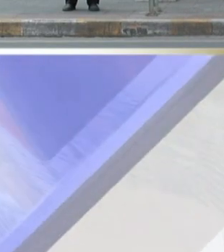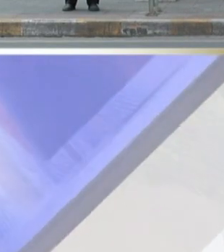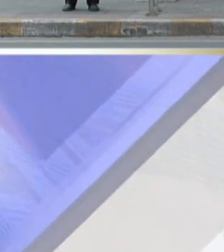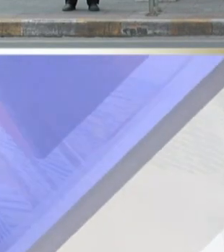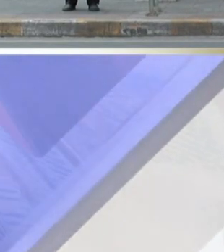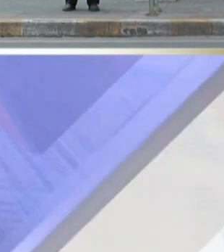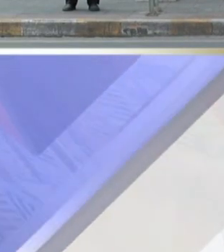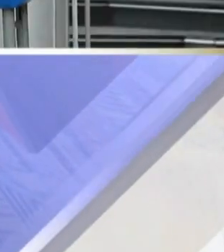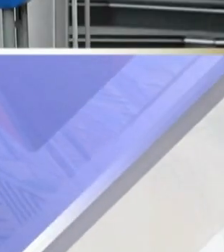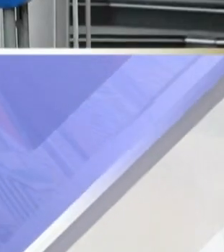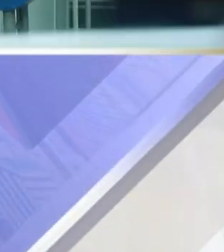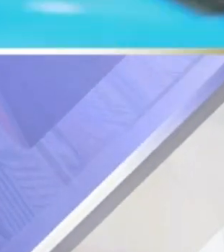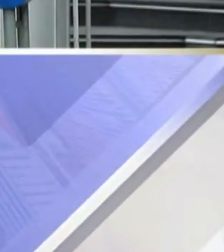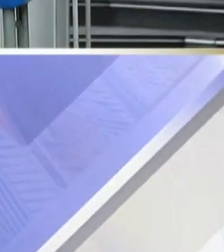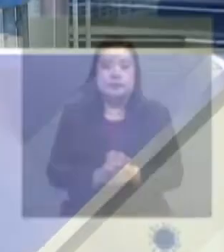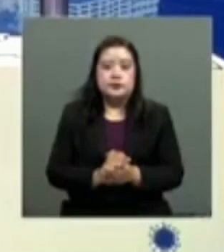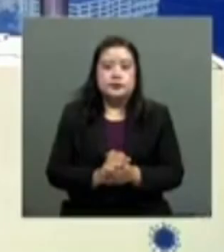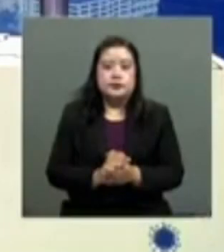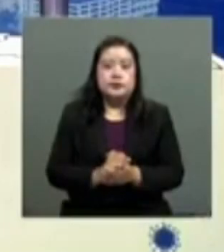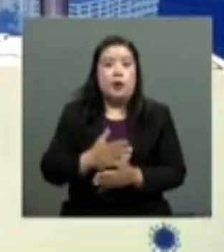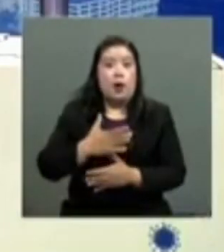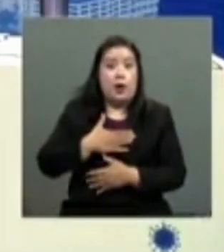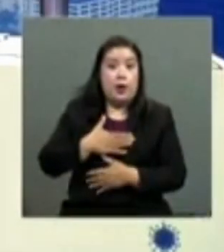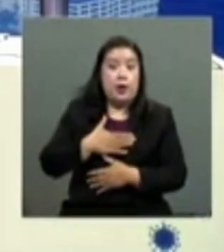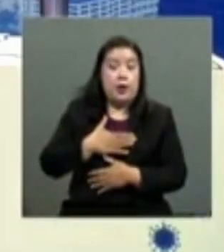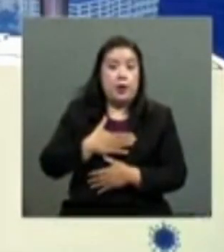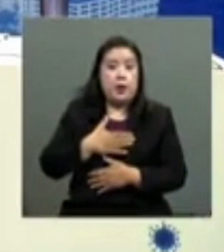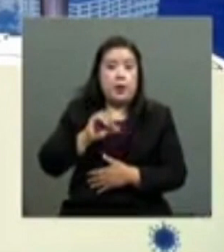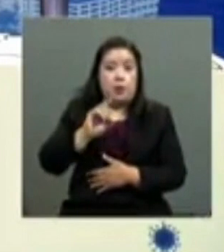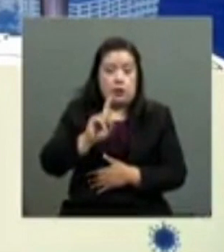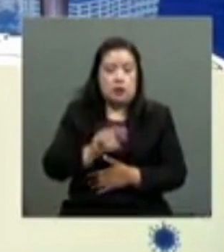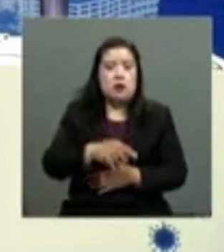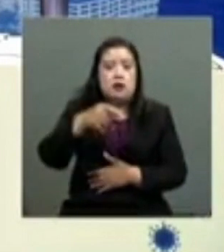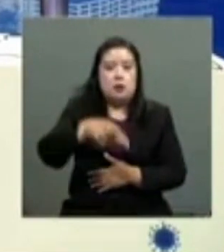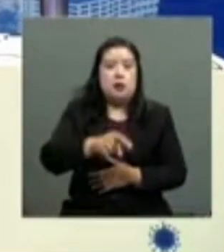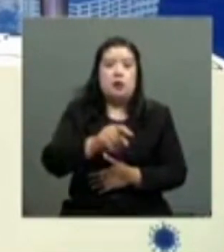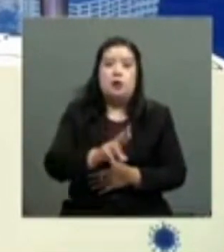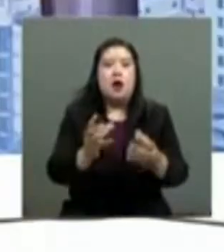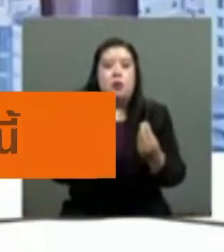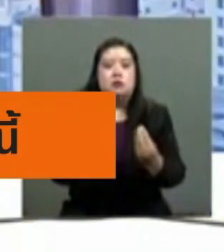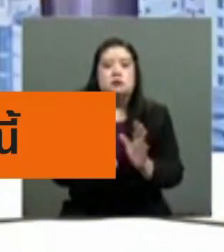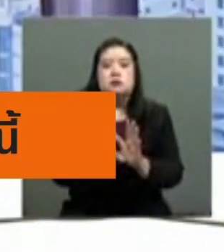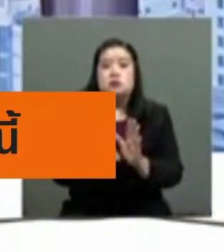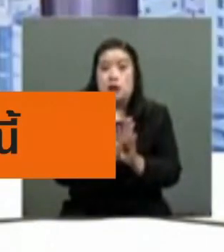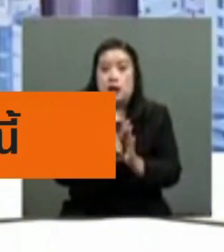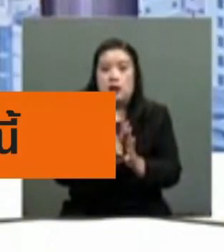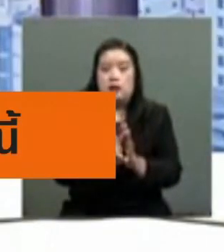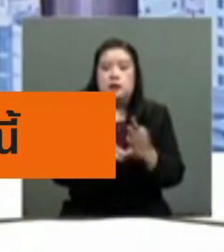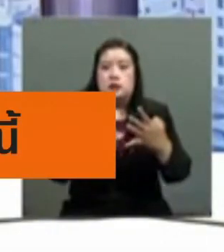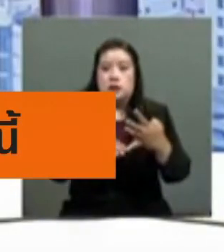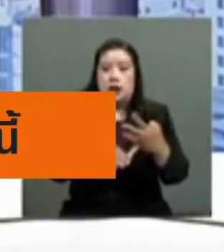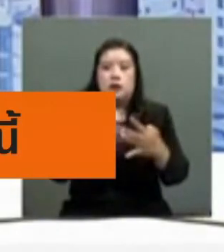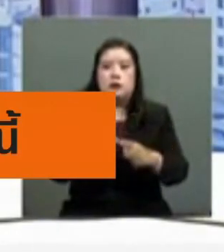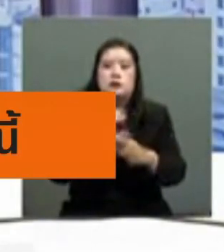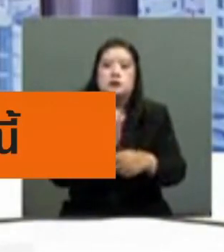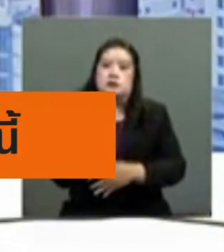ไรทำได้อะไรทำไม่ได้เดี๋ยวมาไล่เรียงกันเลยนะคะวันนี้เนี่ยทางเลขาธิการสภาความมั่นคงแห่งชา